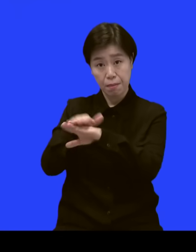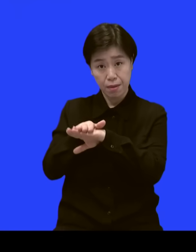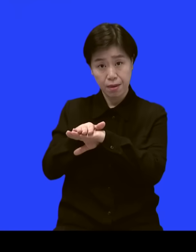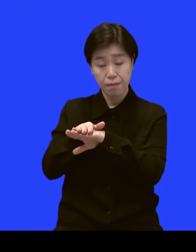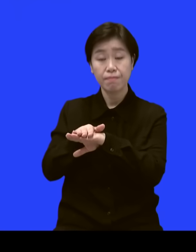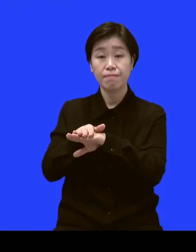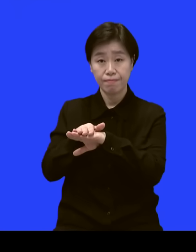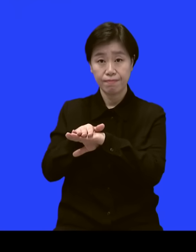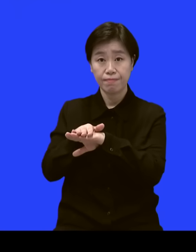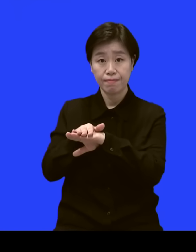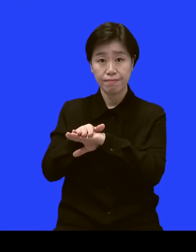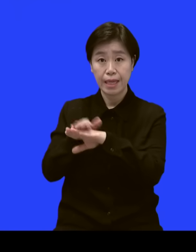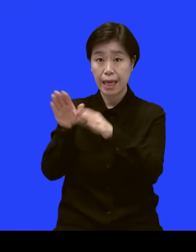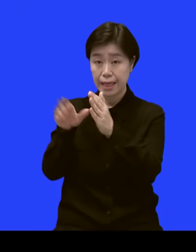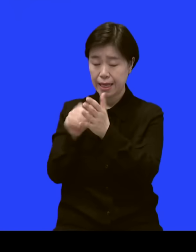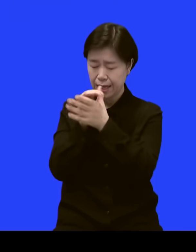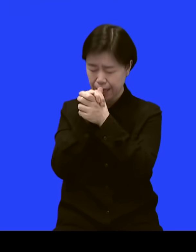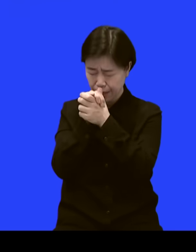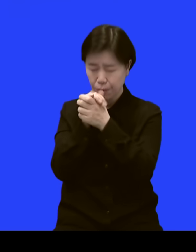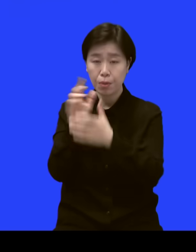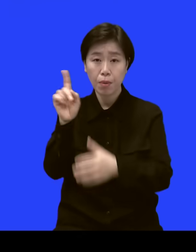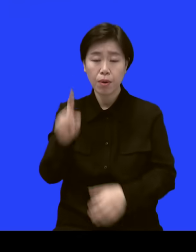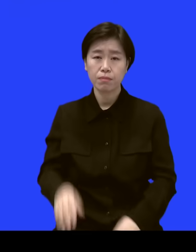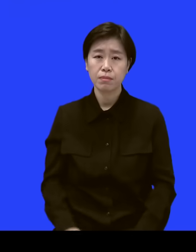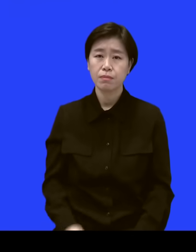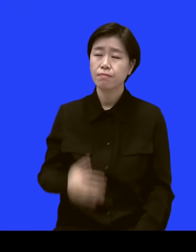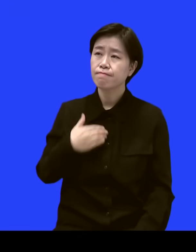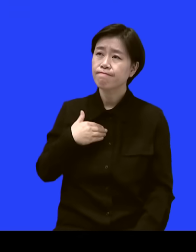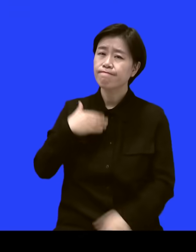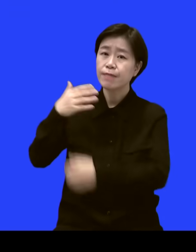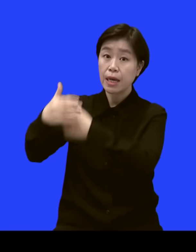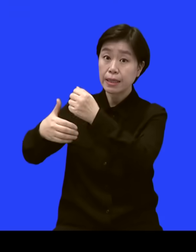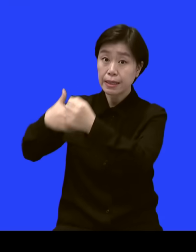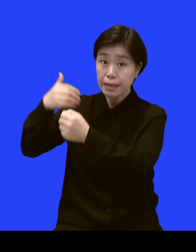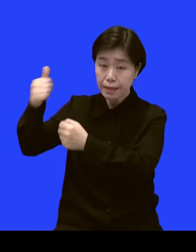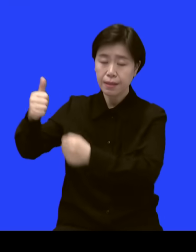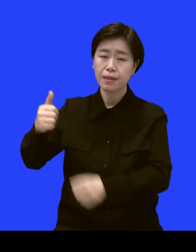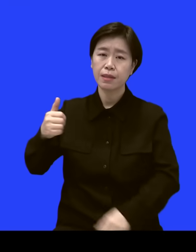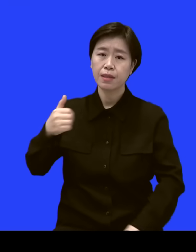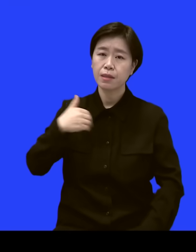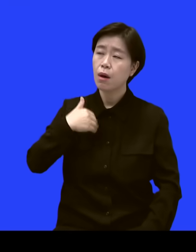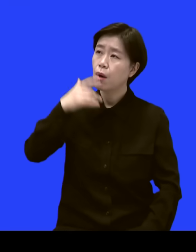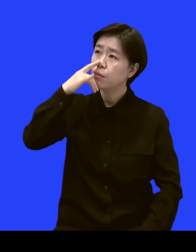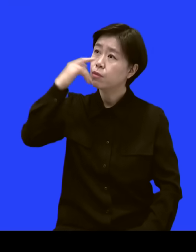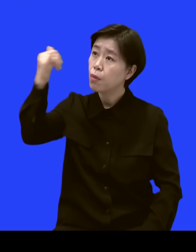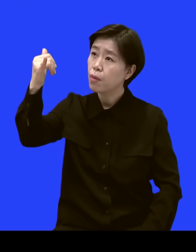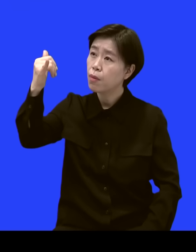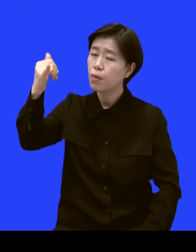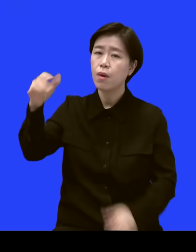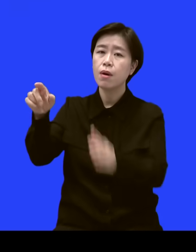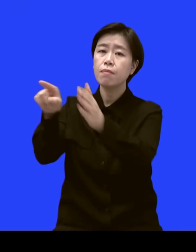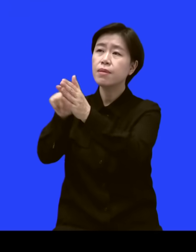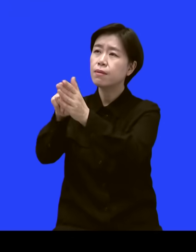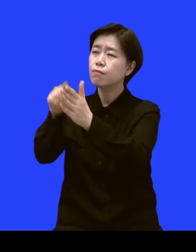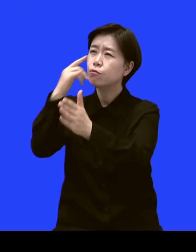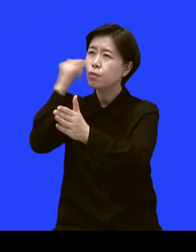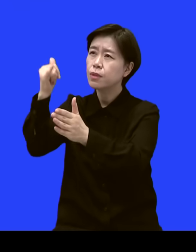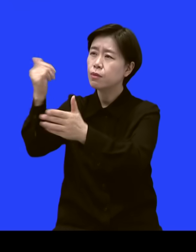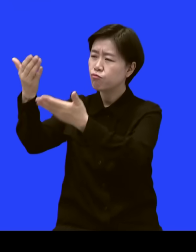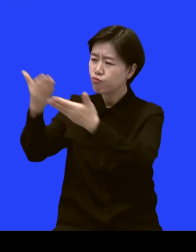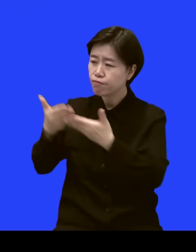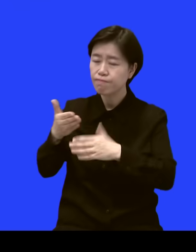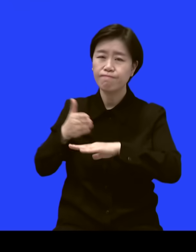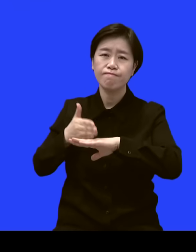나가면서 그런 기도 했거든요. 믿음의 부모님 주셔서 감사합니다. 다른 기도보다도 부모님에 대해서 그 기도만 했던 것